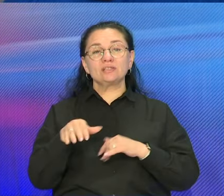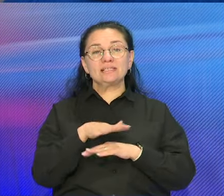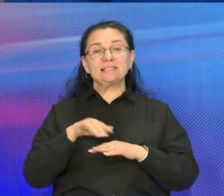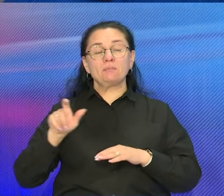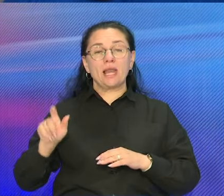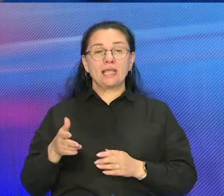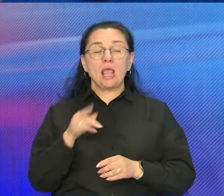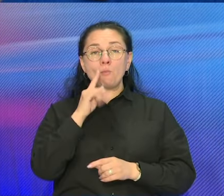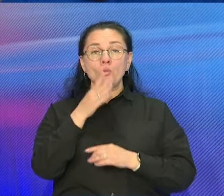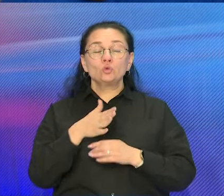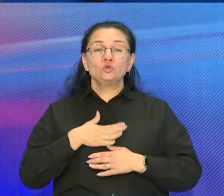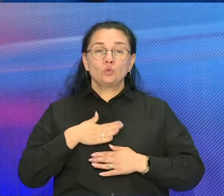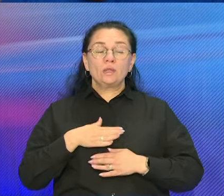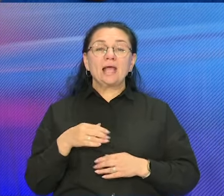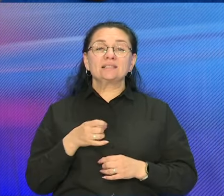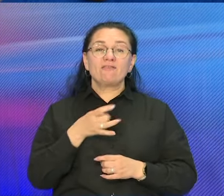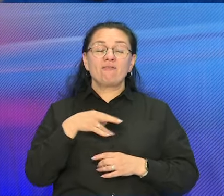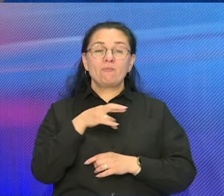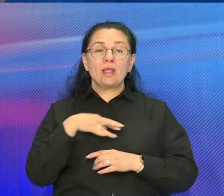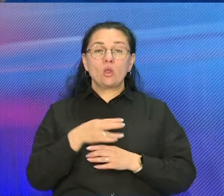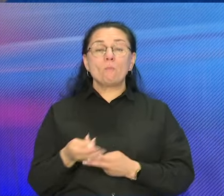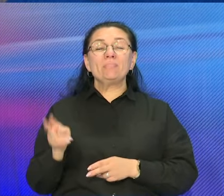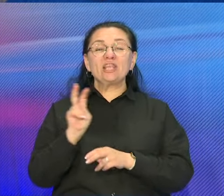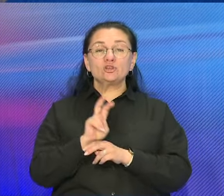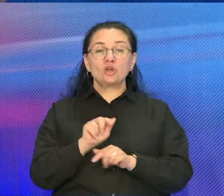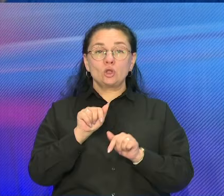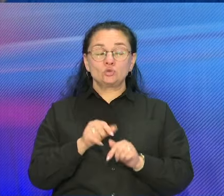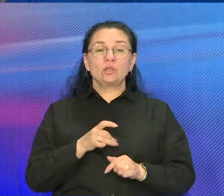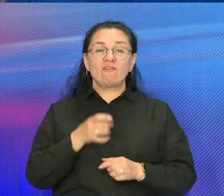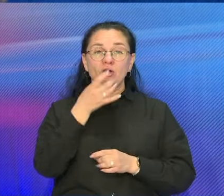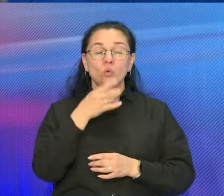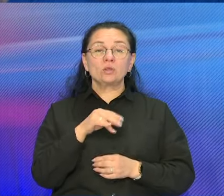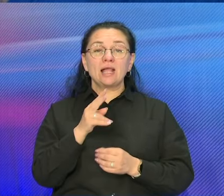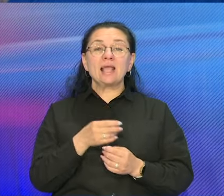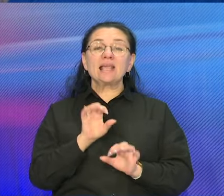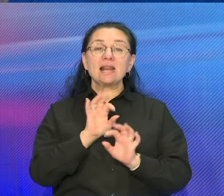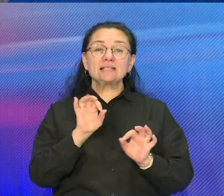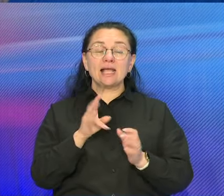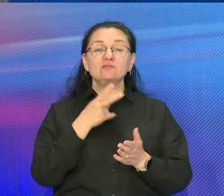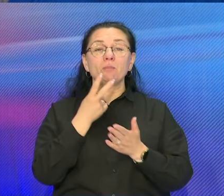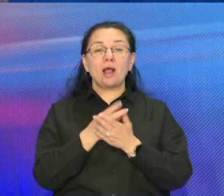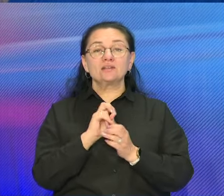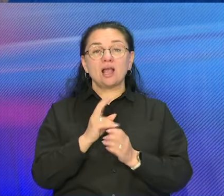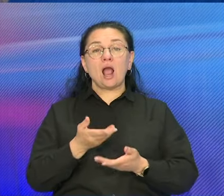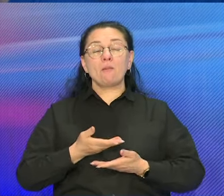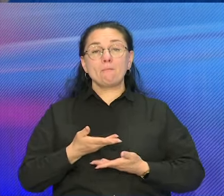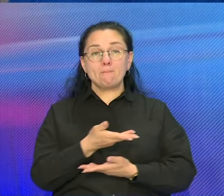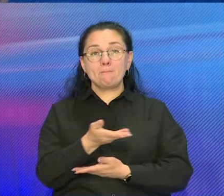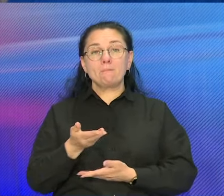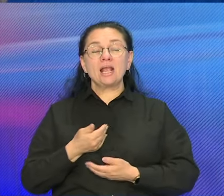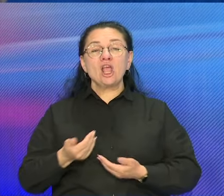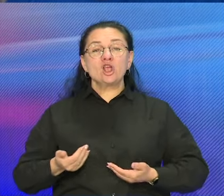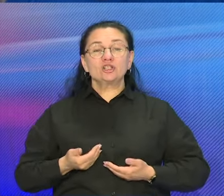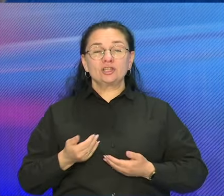БЕЛАРУССИ, ЗАТЕМ ПРИЕЖАЮТ НА МЕСТО И РАССКАЗЫВАЮТ, ПАКАЗЫВАЮТ, КАК МЫ ЖИВЕМ И ВСЕГДА ПРИГЛАШАЮТ В ГОСТИ НА